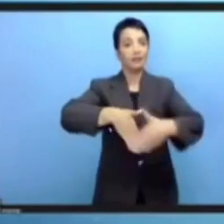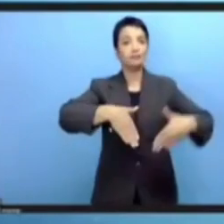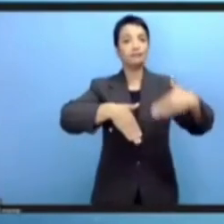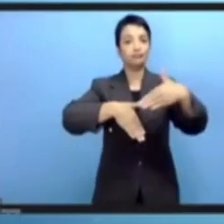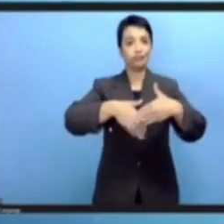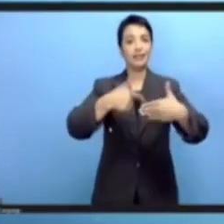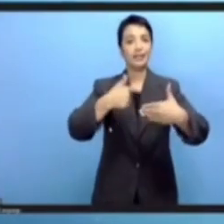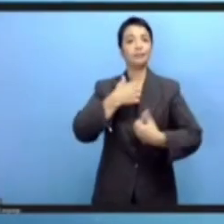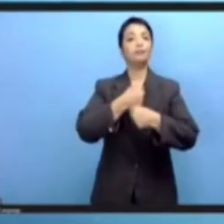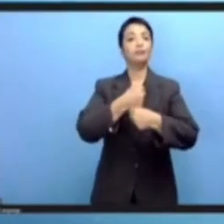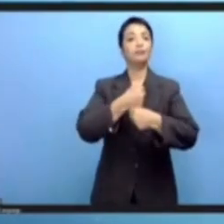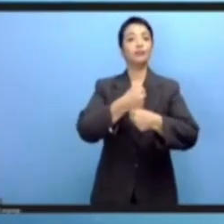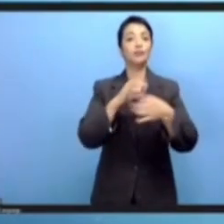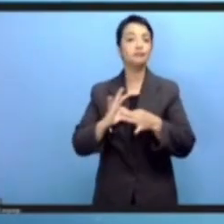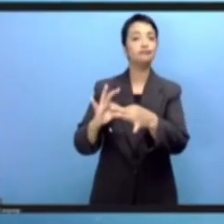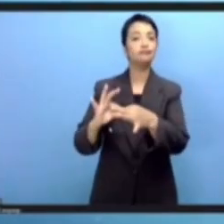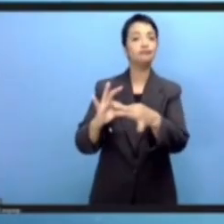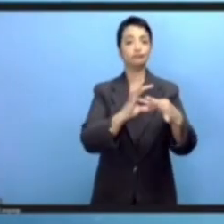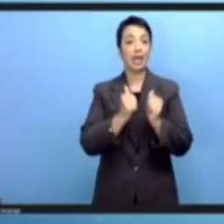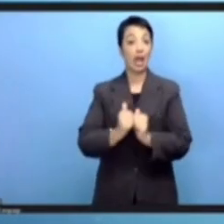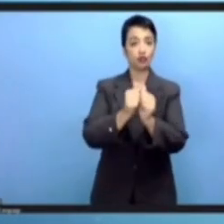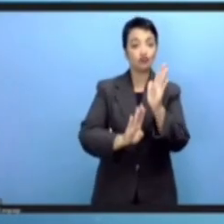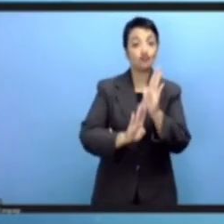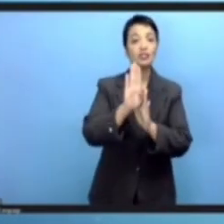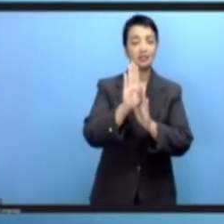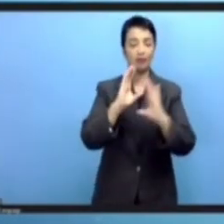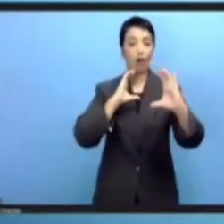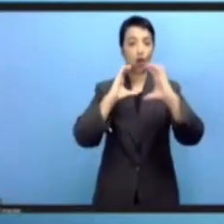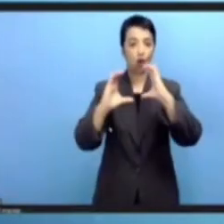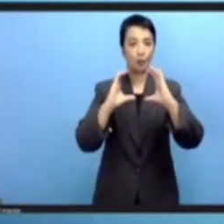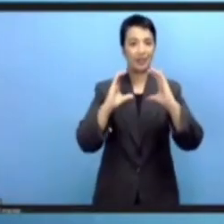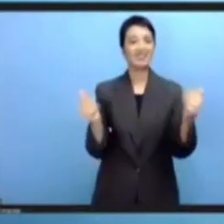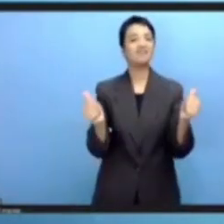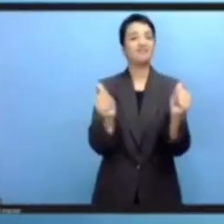Digitalis Amérique Latine et au nom de l'association,